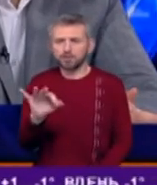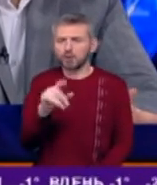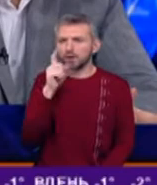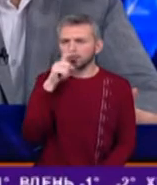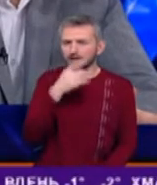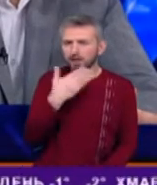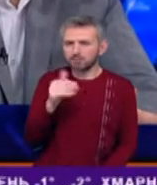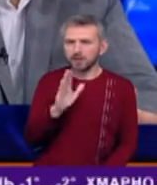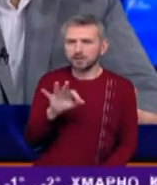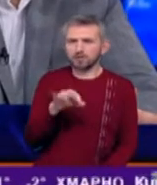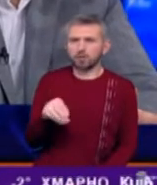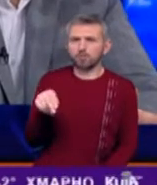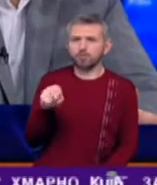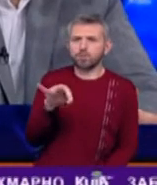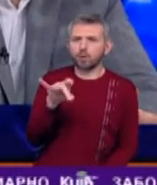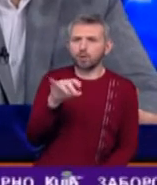там тільки про порох є.